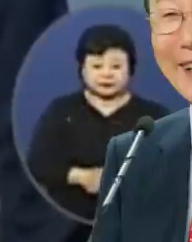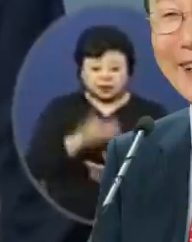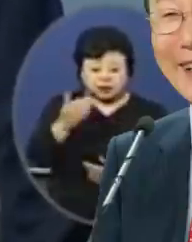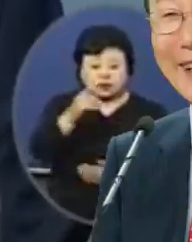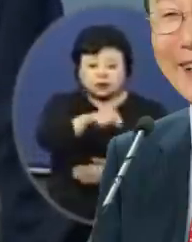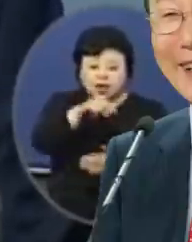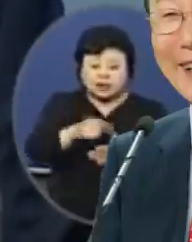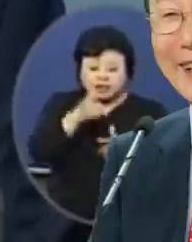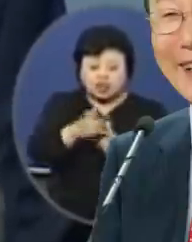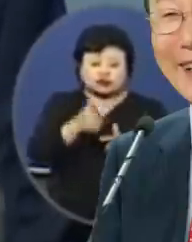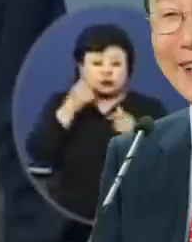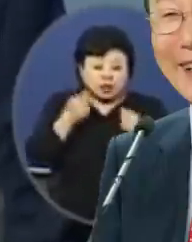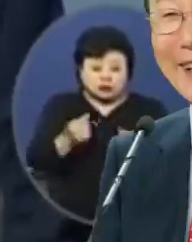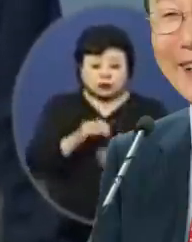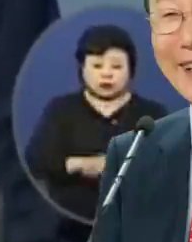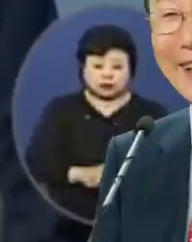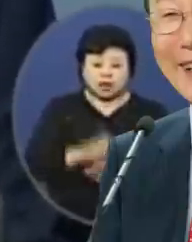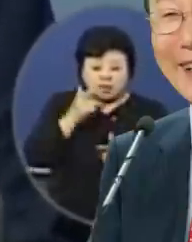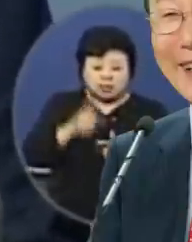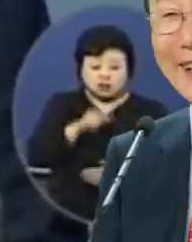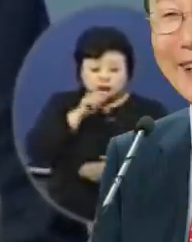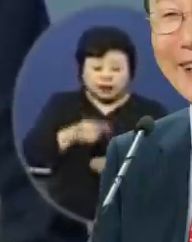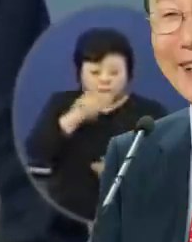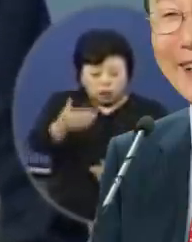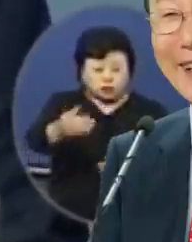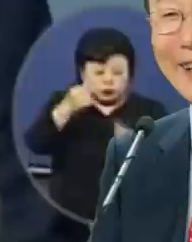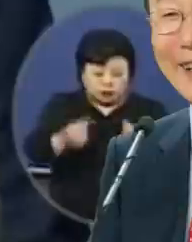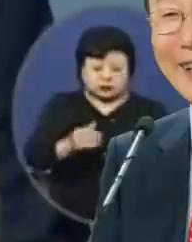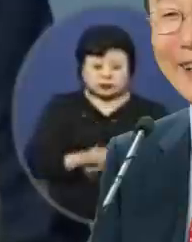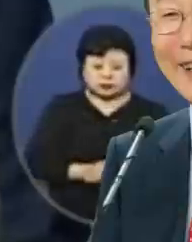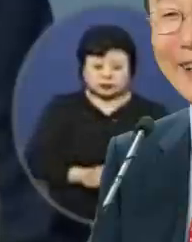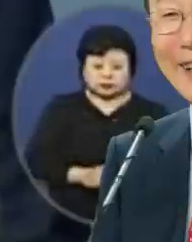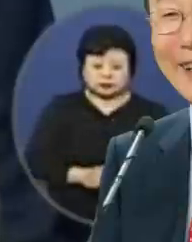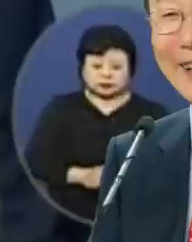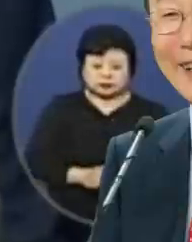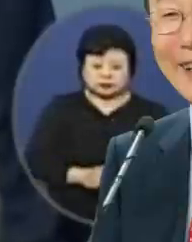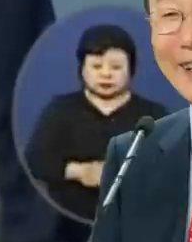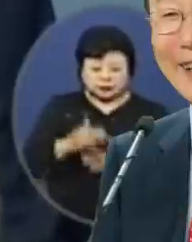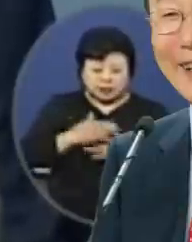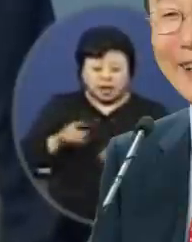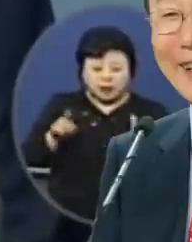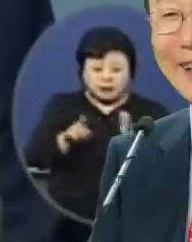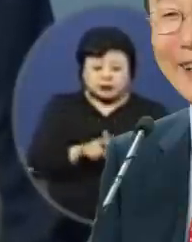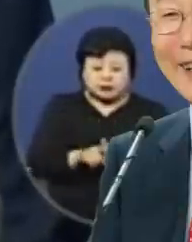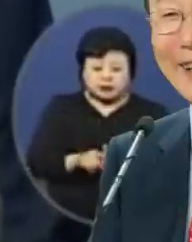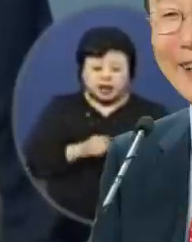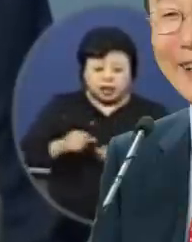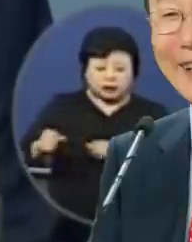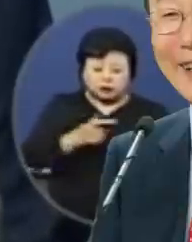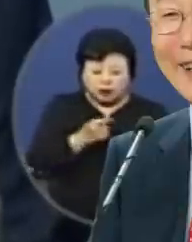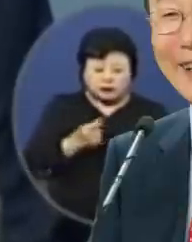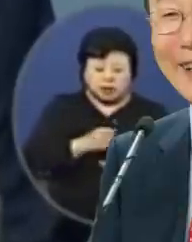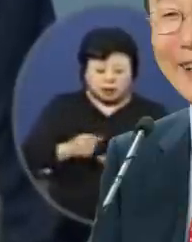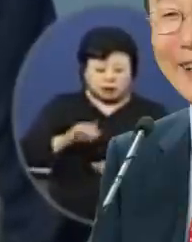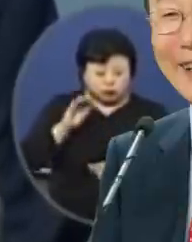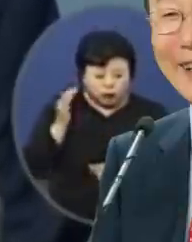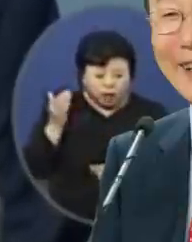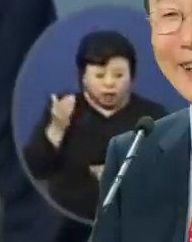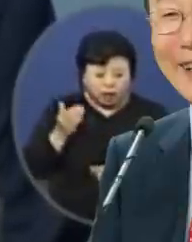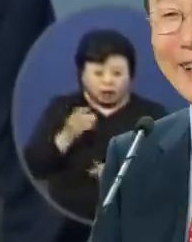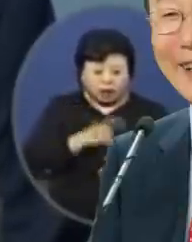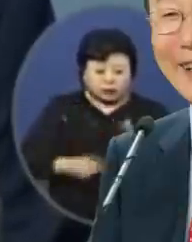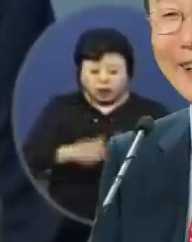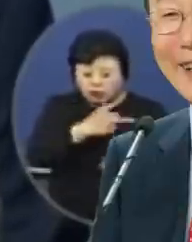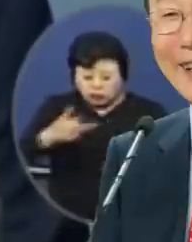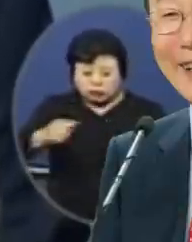여러분 안에 예수님이 계시고 예수님 안에 여러분이 계십니다. 나를 믿는 자는 내가 행한 것도 자기가 행할 것이요 이보다 더